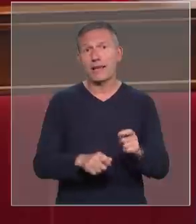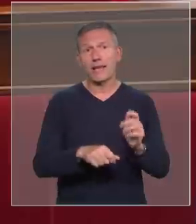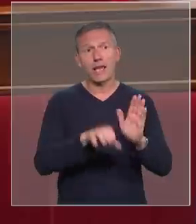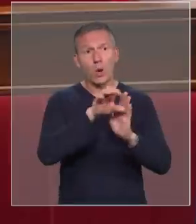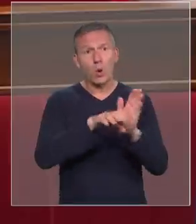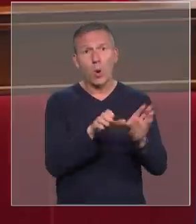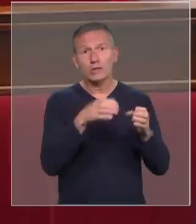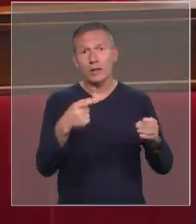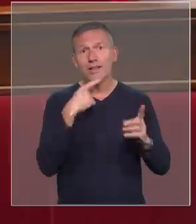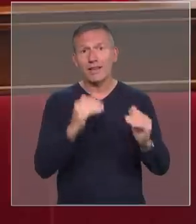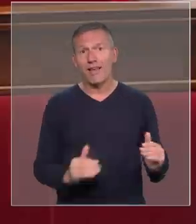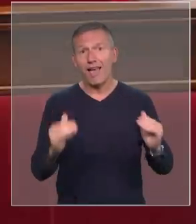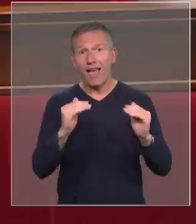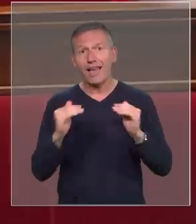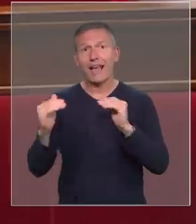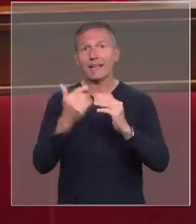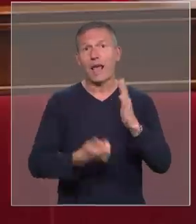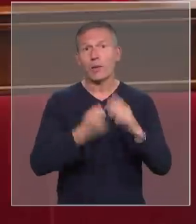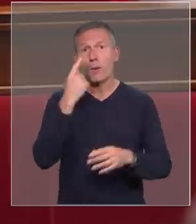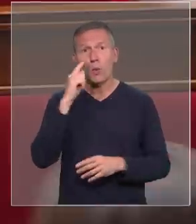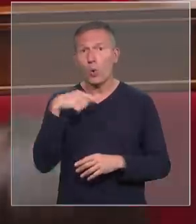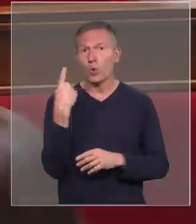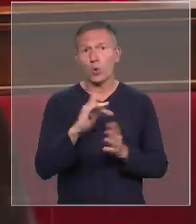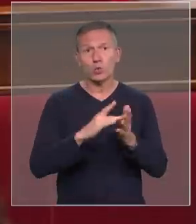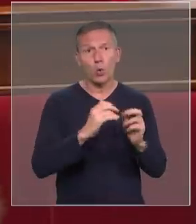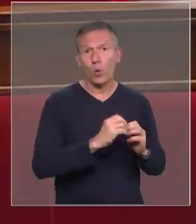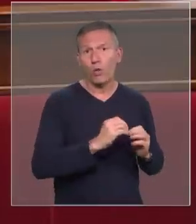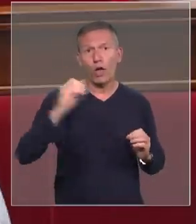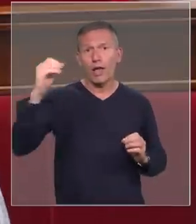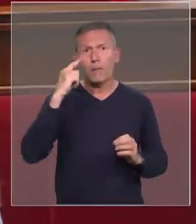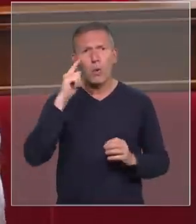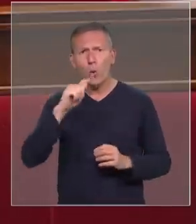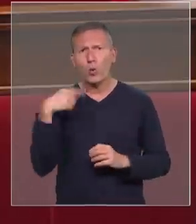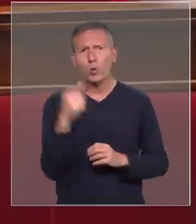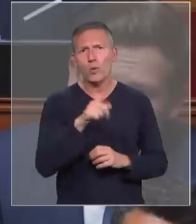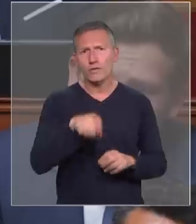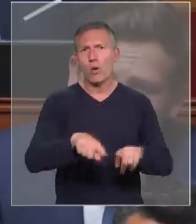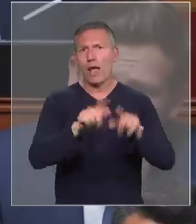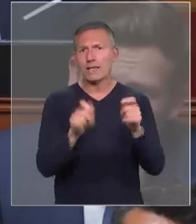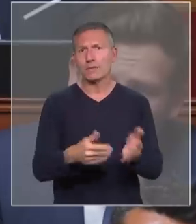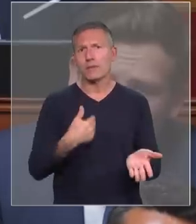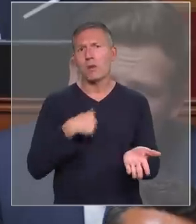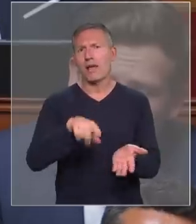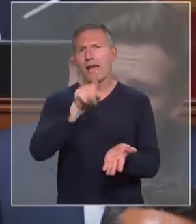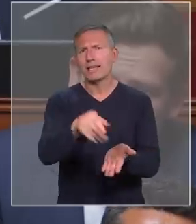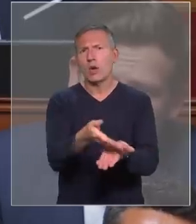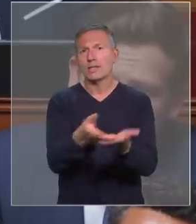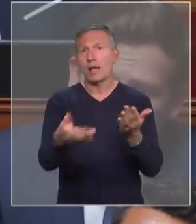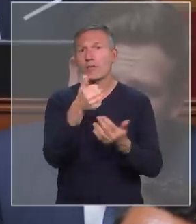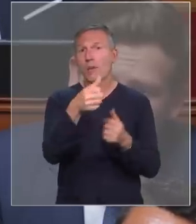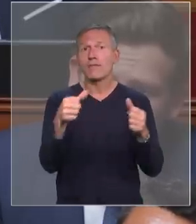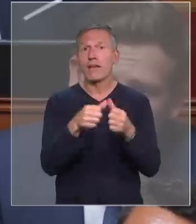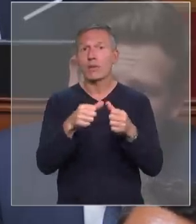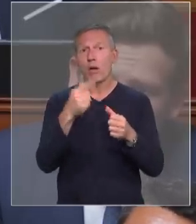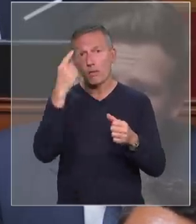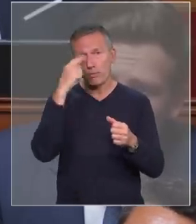garantit l'égalité dans l'éducation, pour tous et à tous les degrés. Oui, pour tous. Ma question est simple, Monsieur le Ministre. Comptez-vous faire quelque chose pour